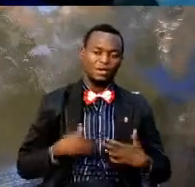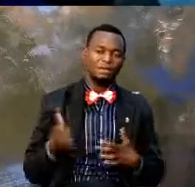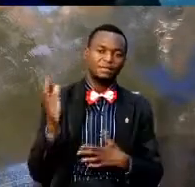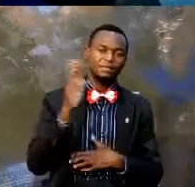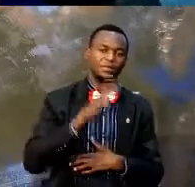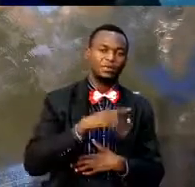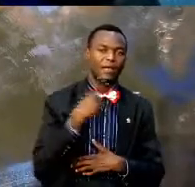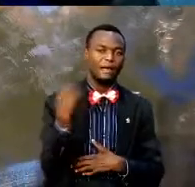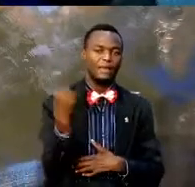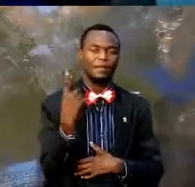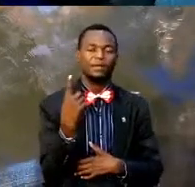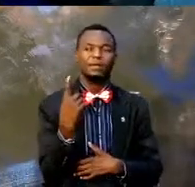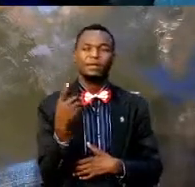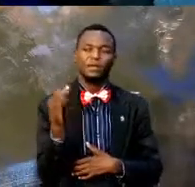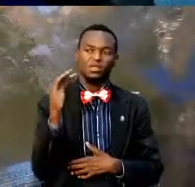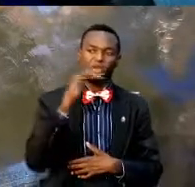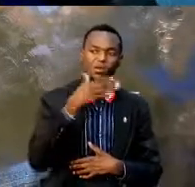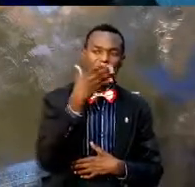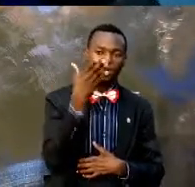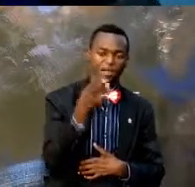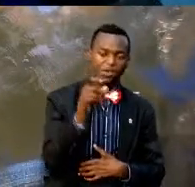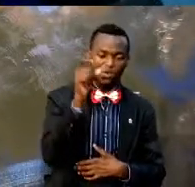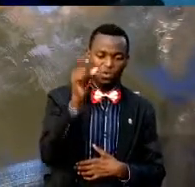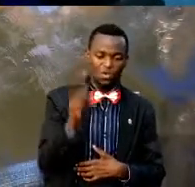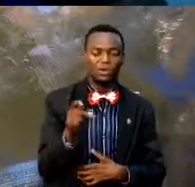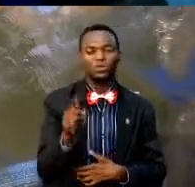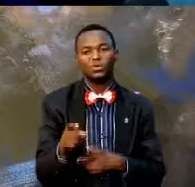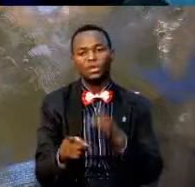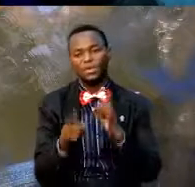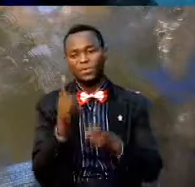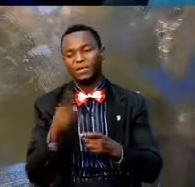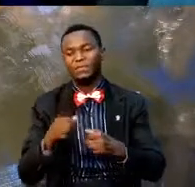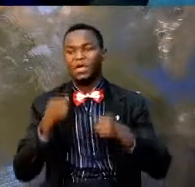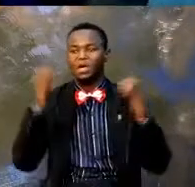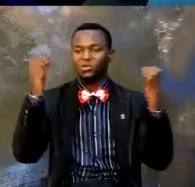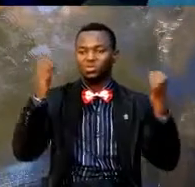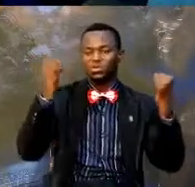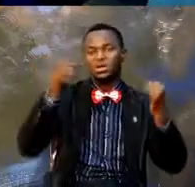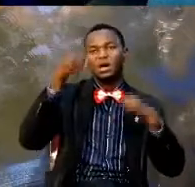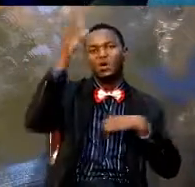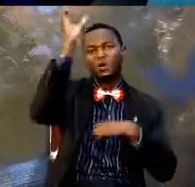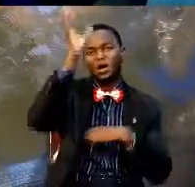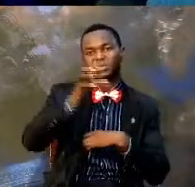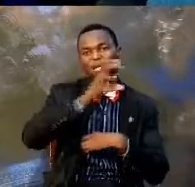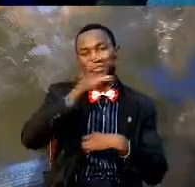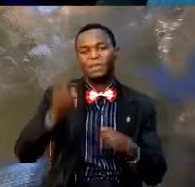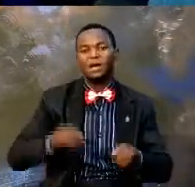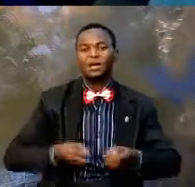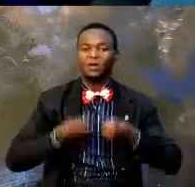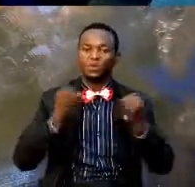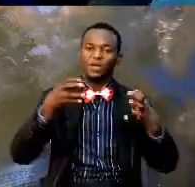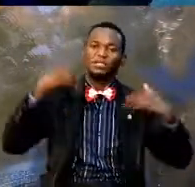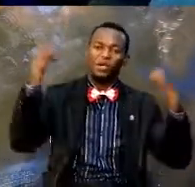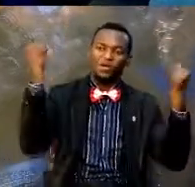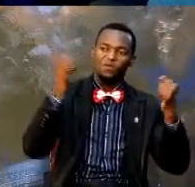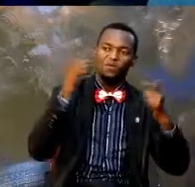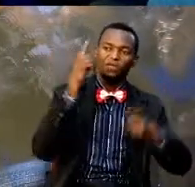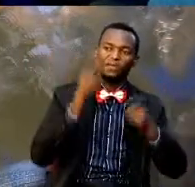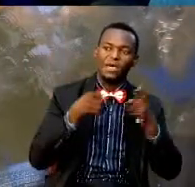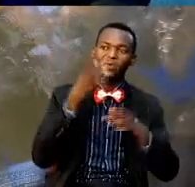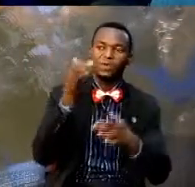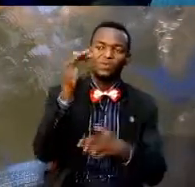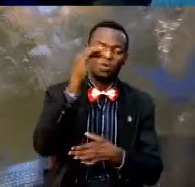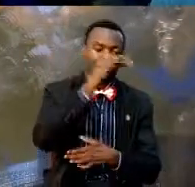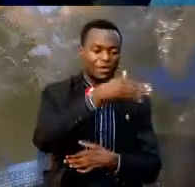pekee jioni ya leo. Watu wanapotembea kwake, shujaa wa msalaba anawapatia nguvu. Tembea pale ulipo jioni ya